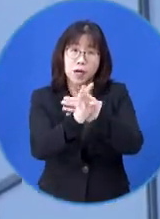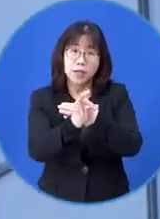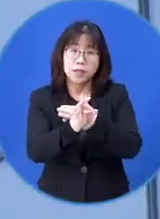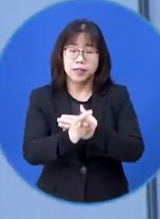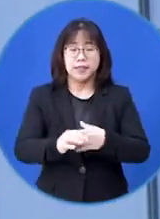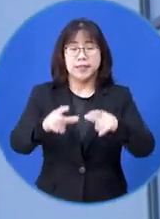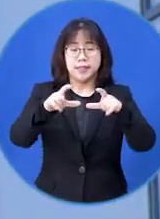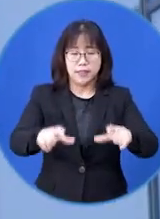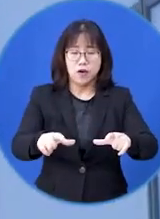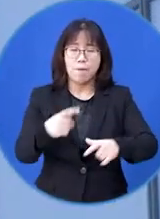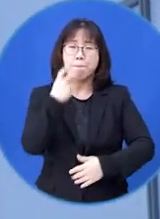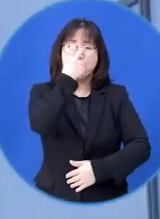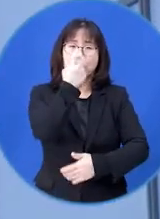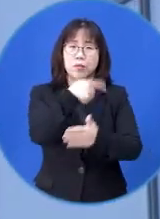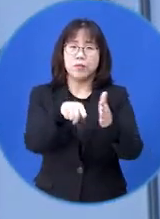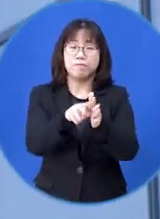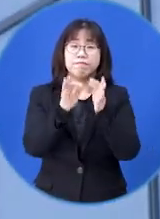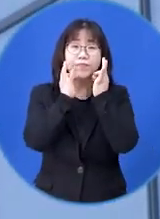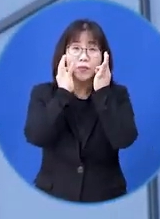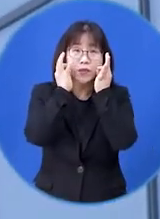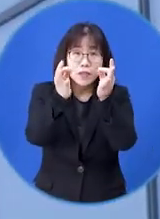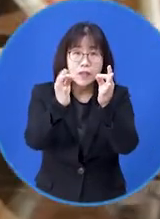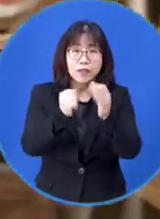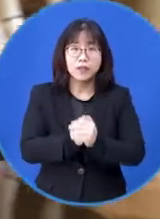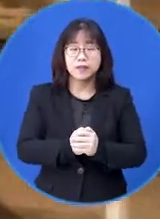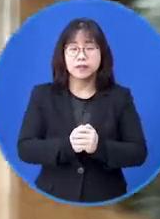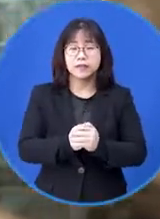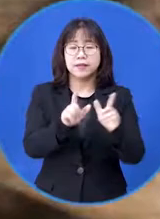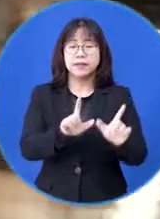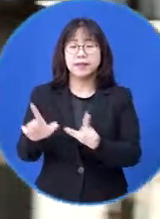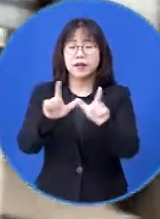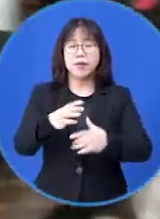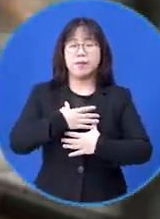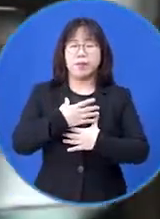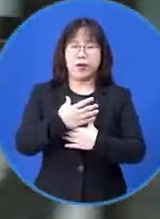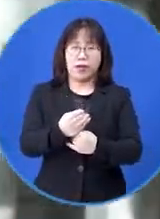위기 상황 발생 시 지역사회 보호를 위해 노력하고 있으며